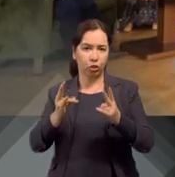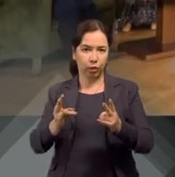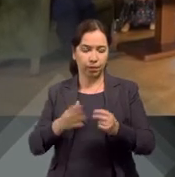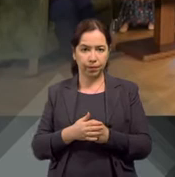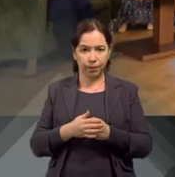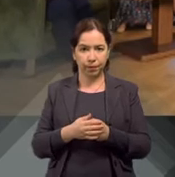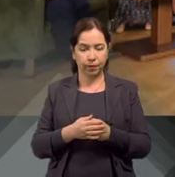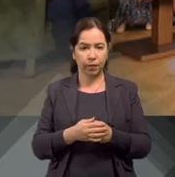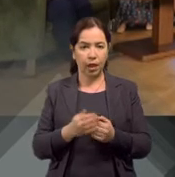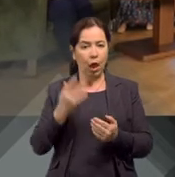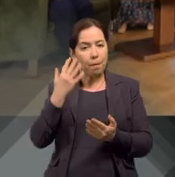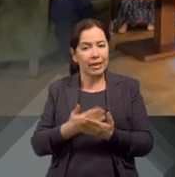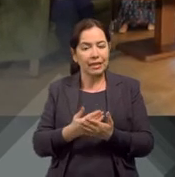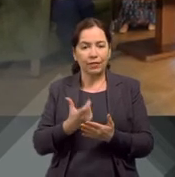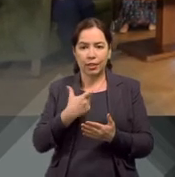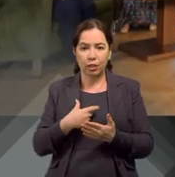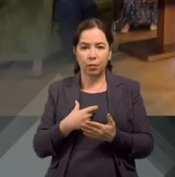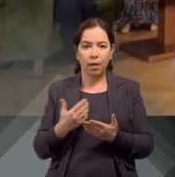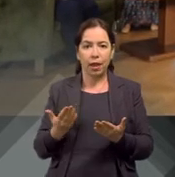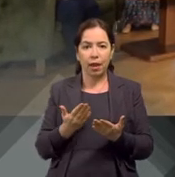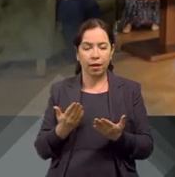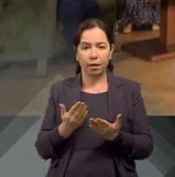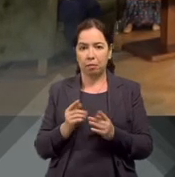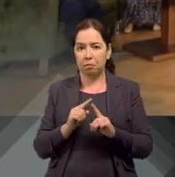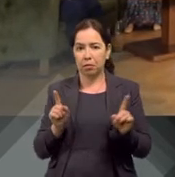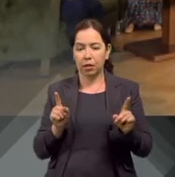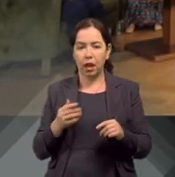Вот представьте себе, какая неслыханная